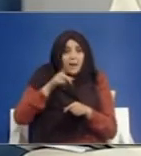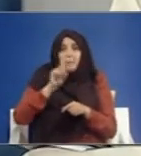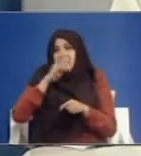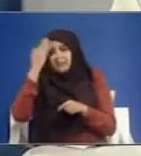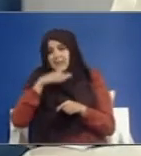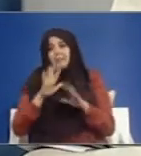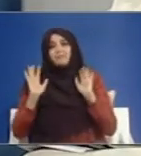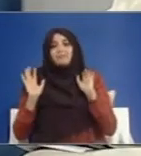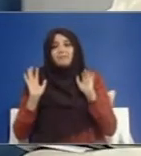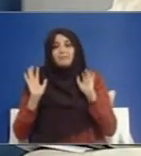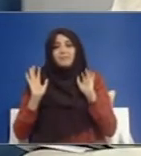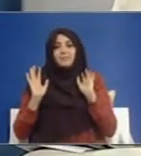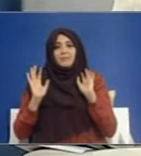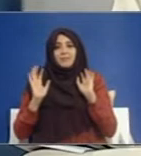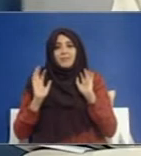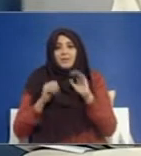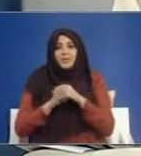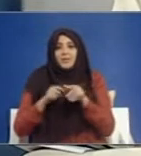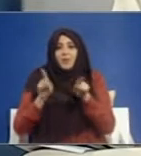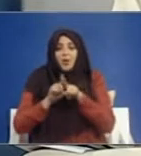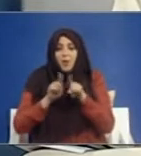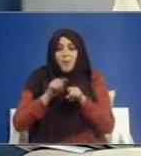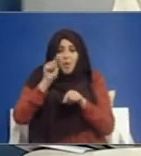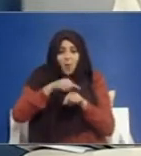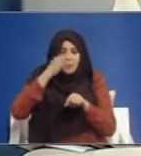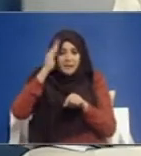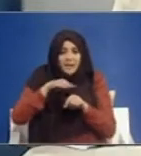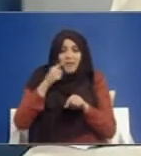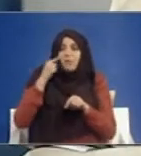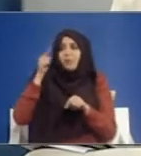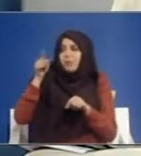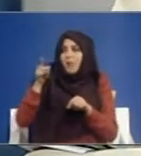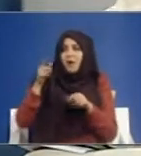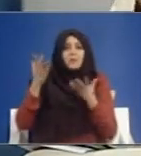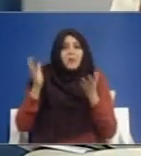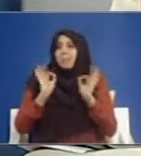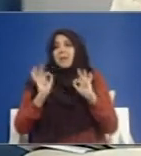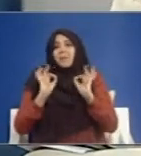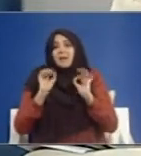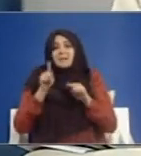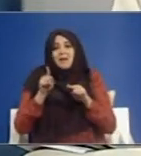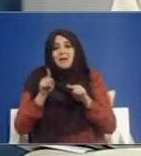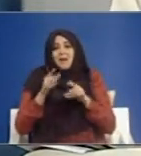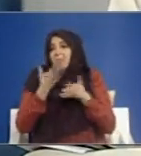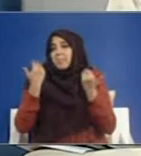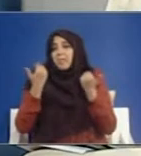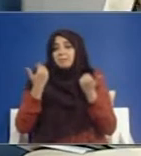من زارهما وتعود تعاد إليه أرواحهما، يعني ما فيش هذا الكلام. هذا